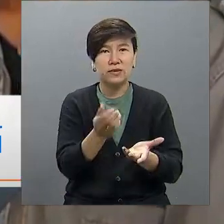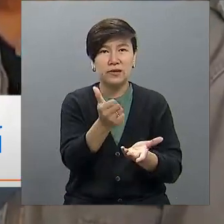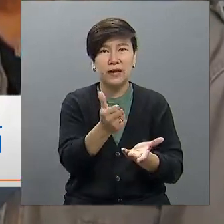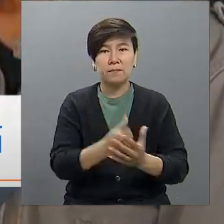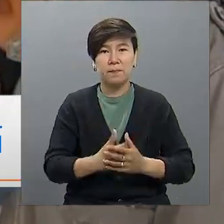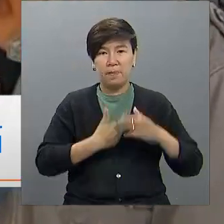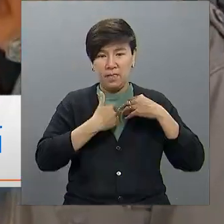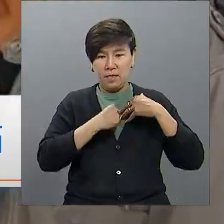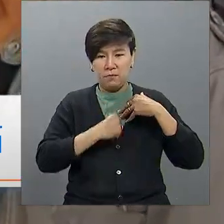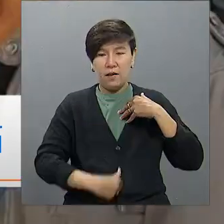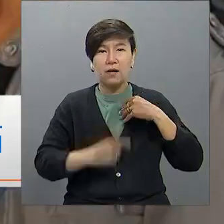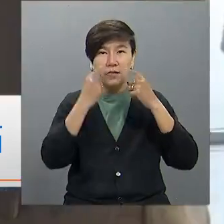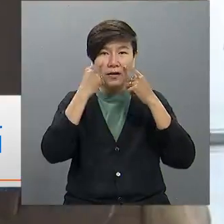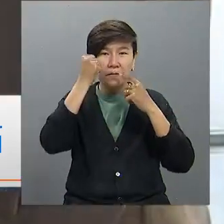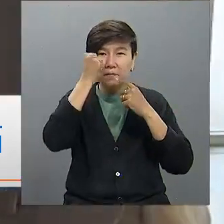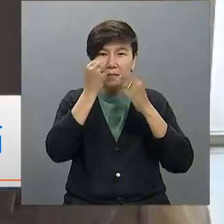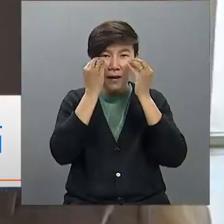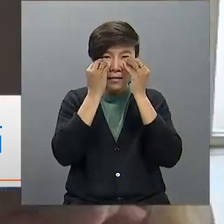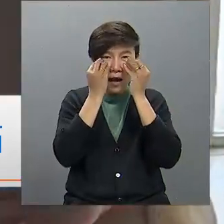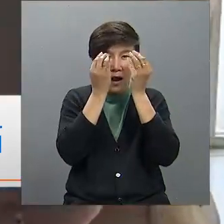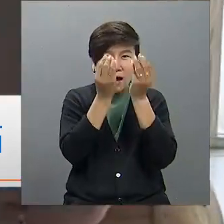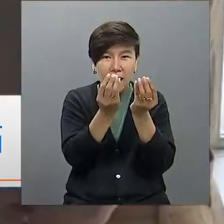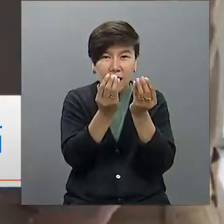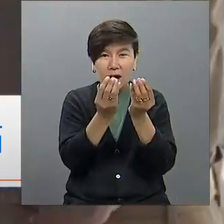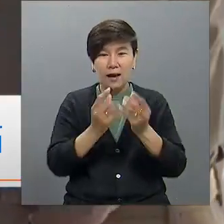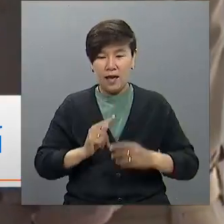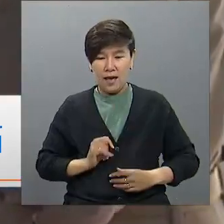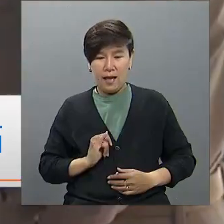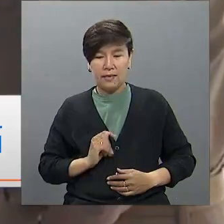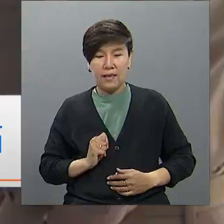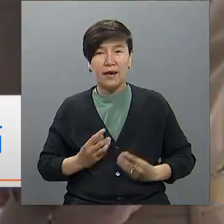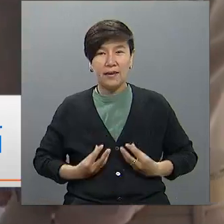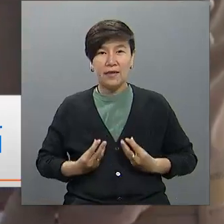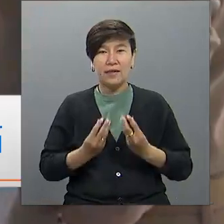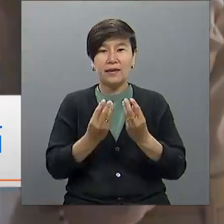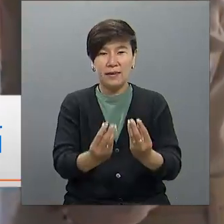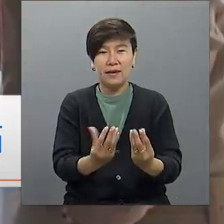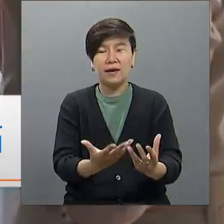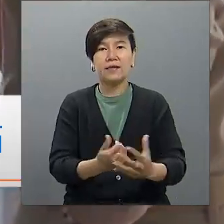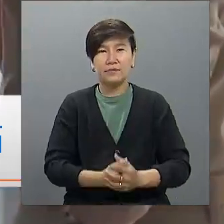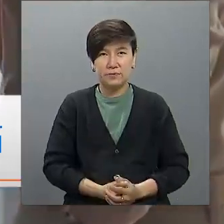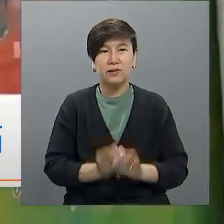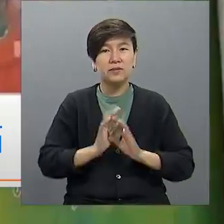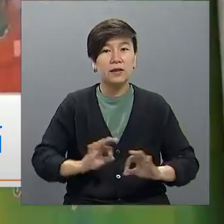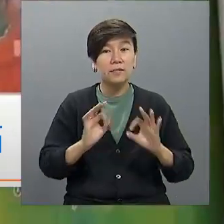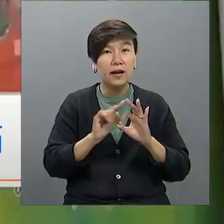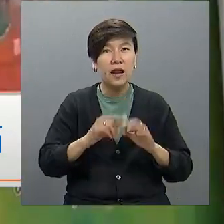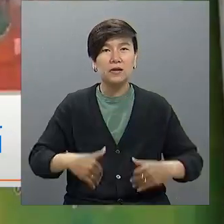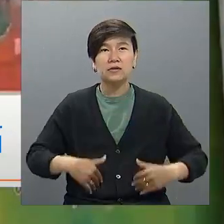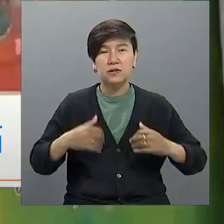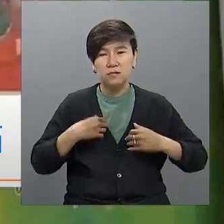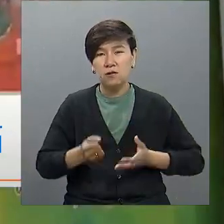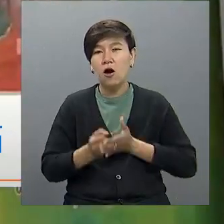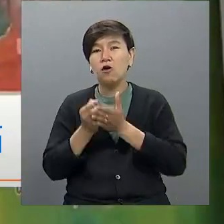ดวงตา2ข้างไต2ข้างให้กับสภากาชาดไทยค่ะเพื่อสามารถช่วยต่อชีวิตใหม่ให้กับบุคค